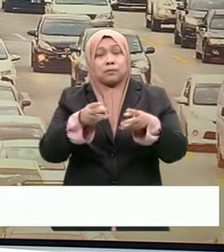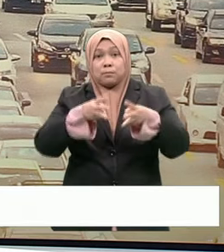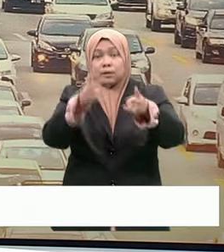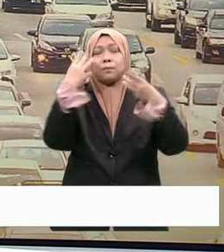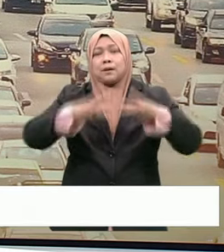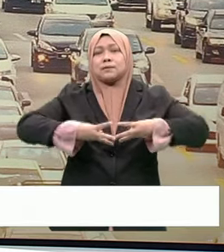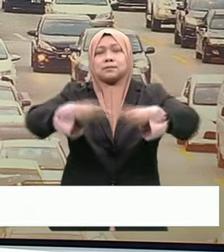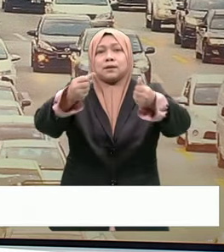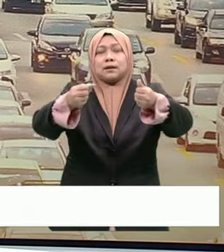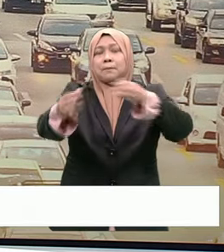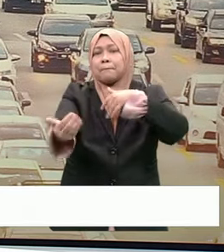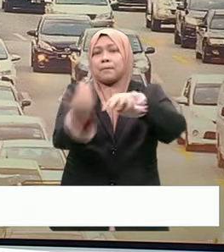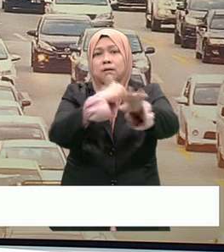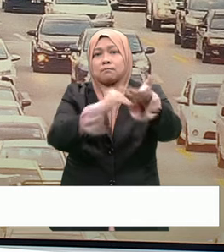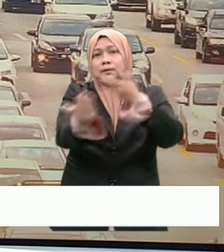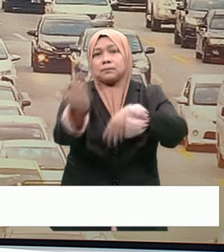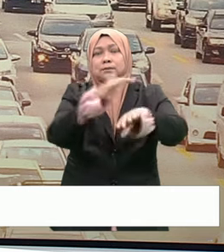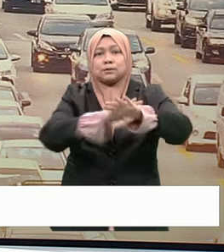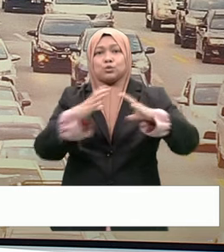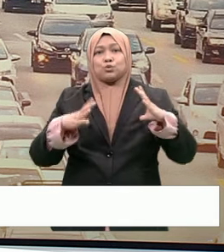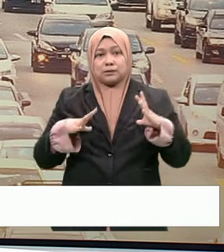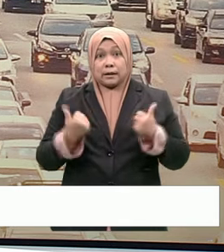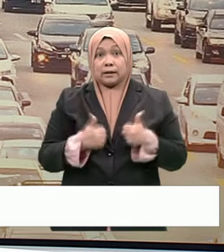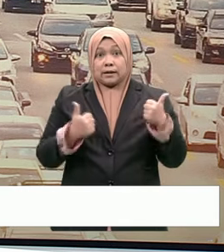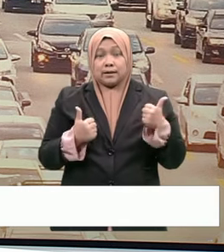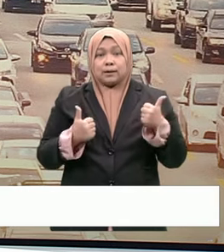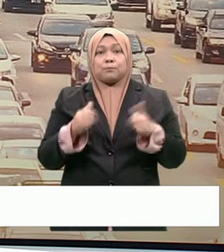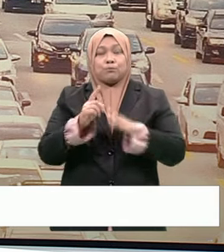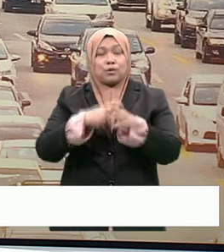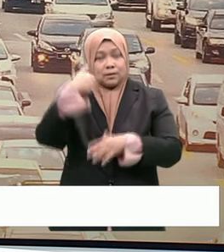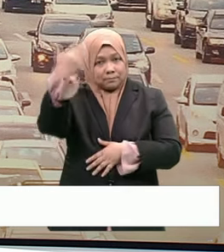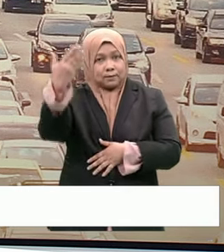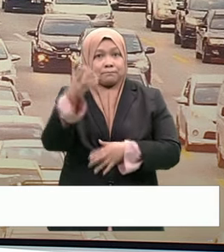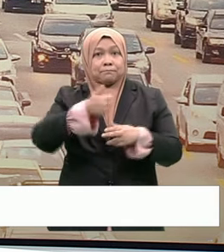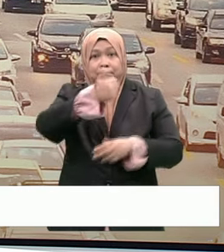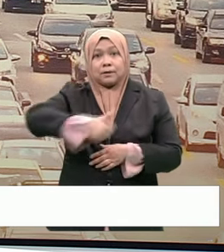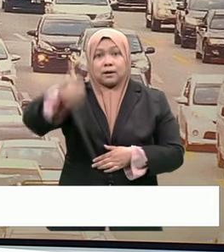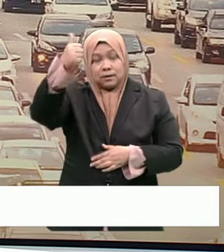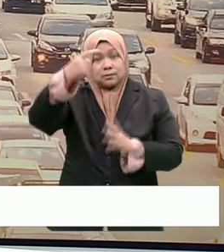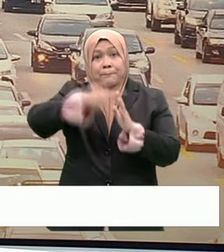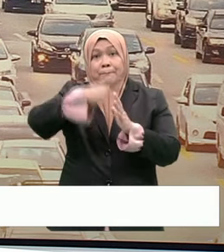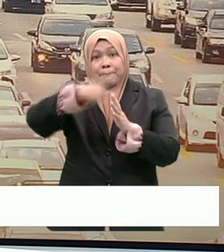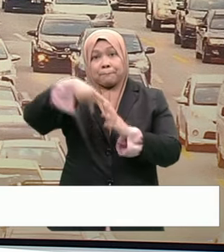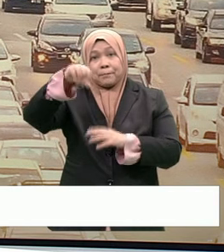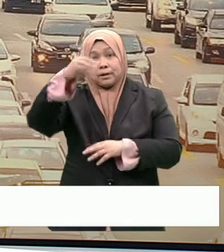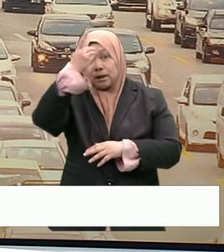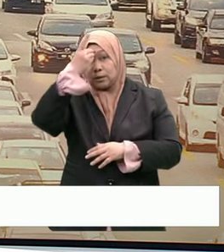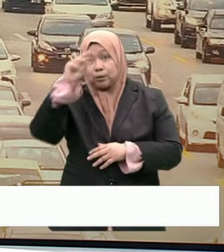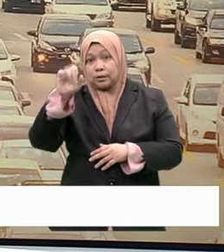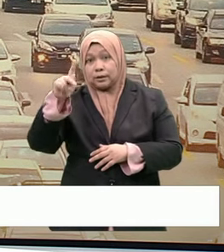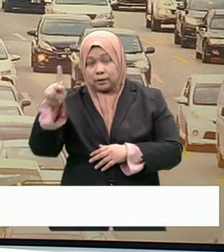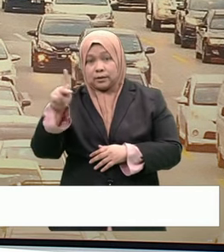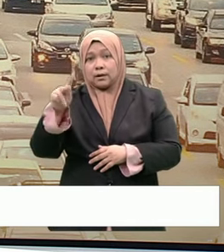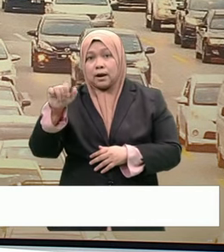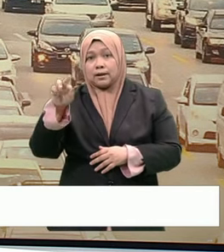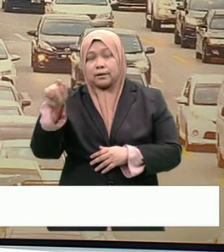melancarkan pergerakan trafik ketika cuti hari raya aidilfitri bulan depan pengarah urusan plus Malaysia berhad Datuk Nik Aina